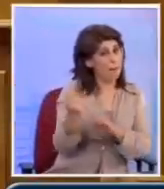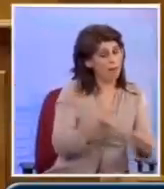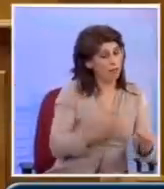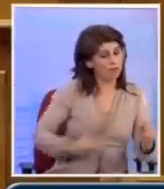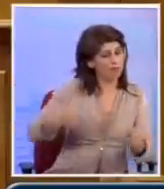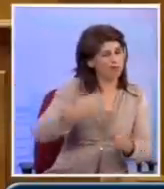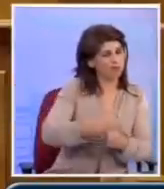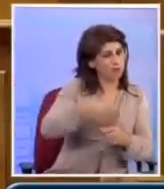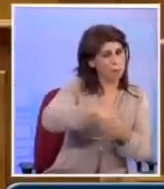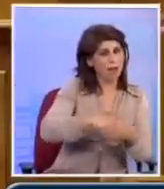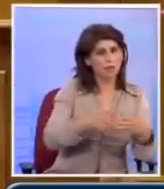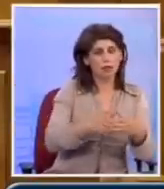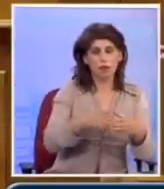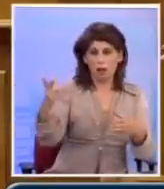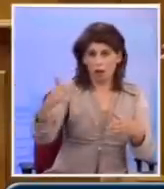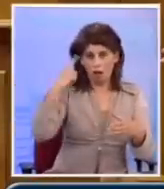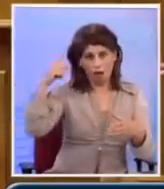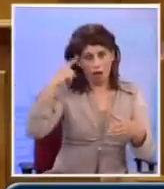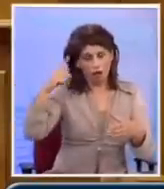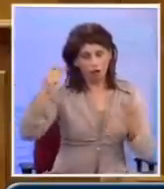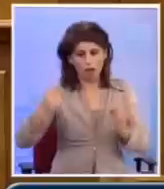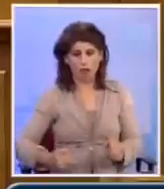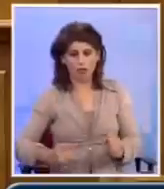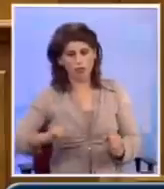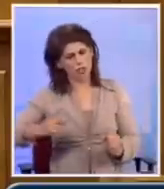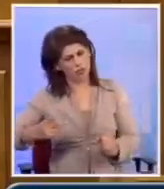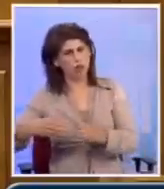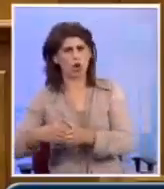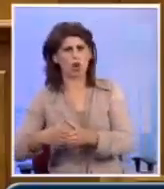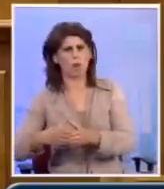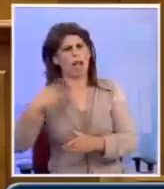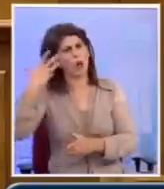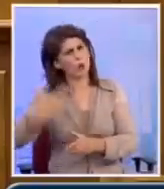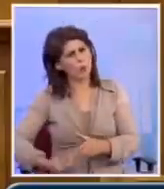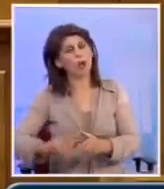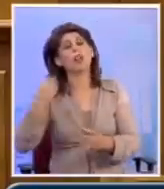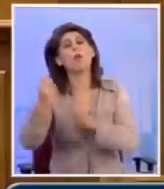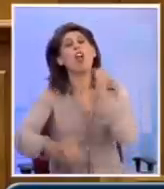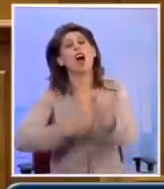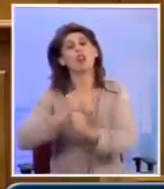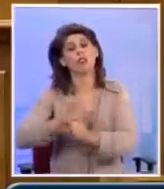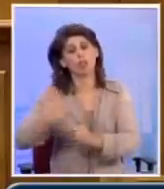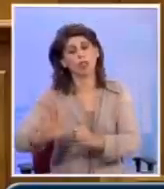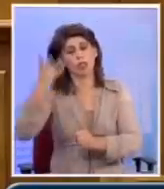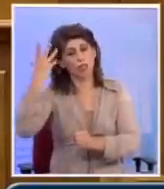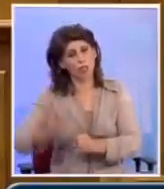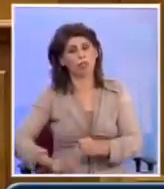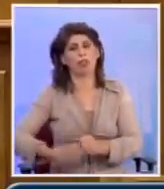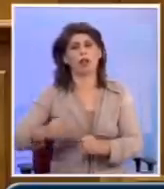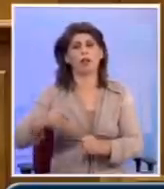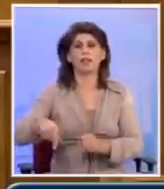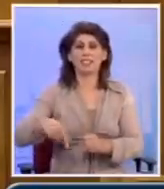κανών, καθίστε εκεί στην αντιπολίτευση, συνηθίστε το, γιατί θα μείνετε για πολλά χρόνια. Στην Ελλάδα